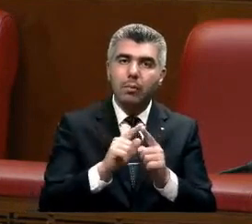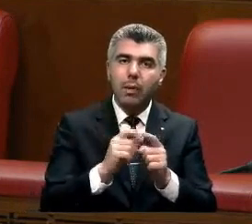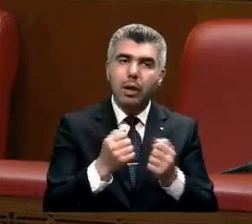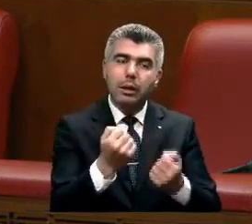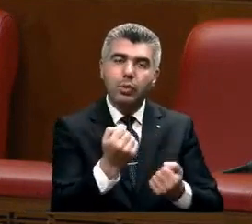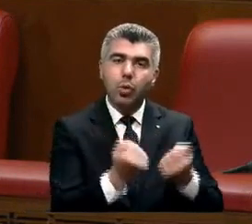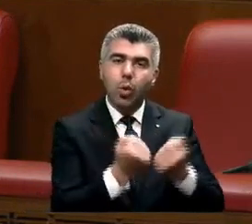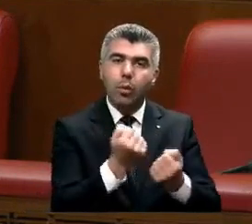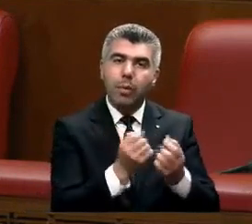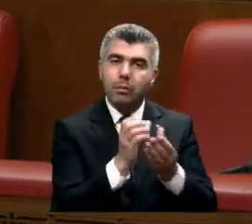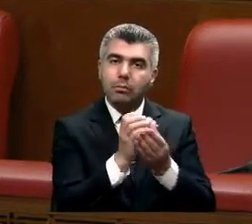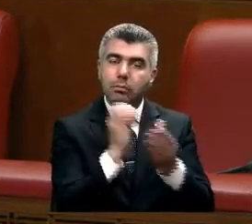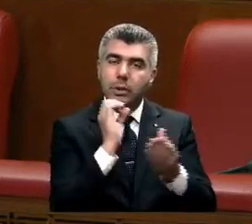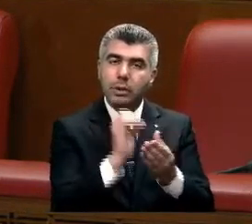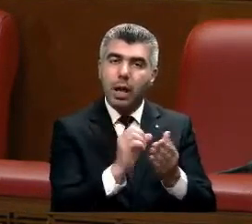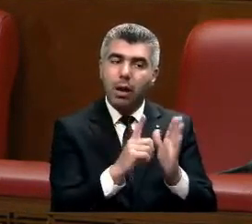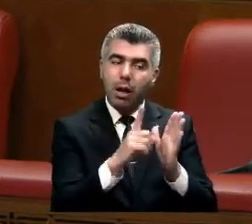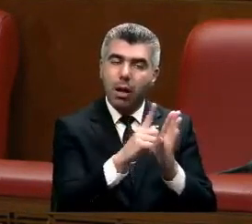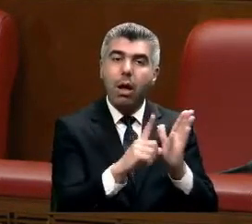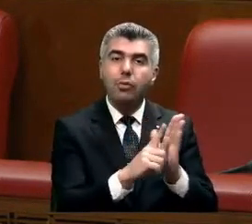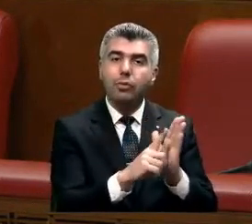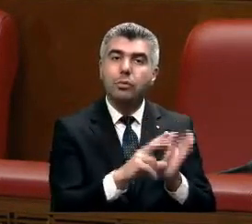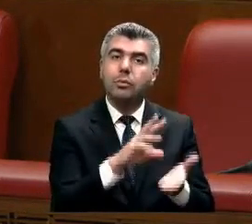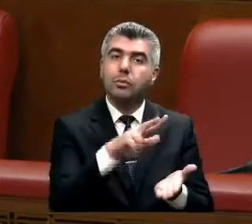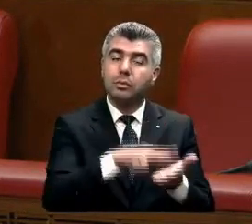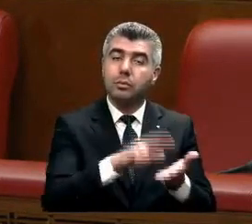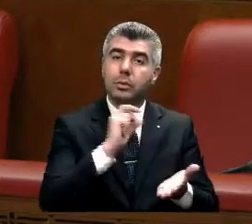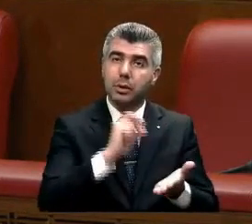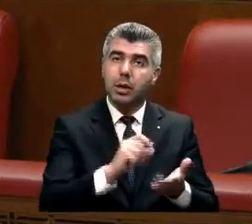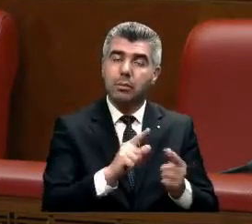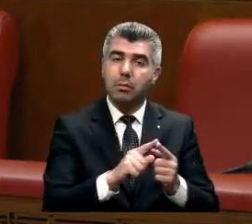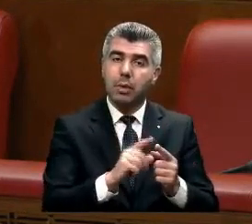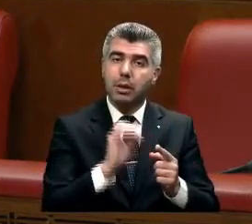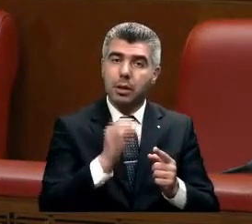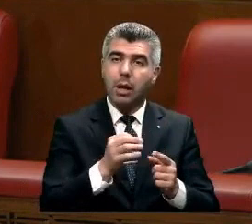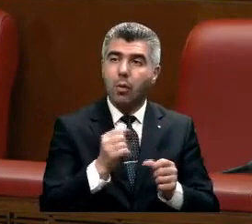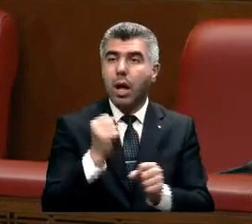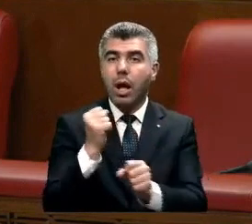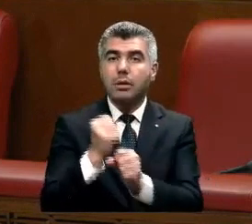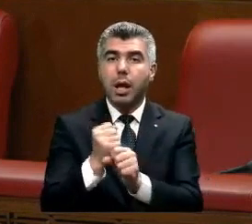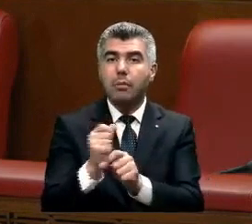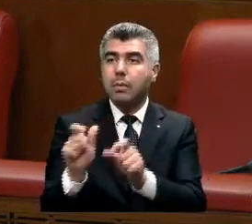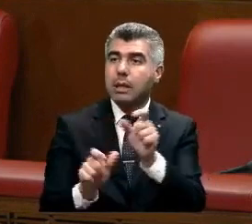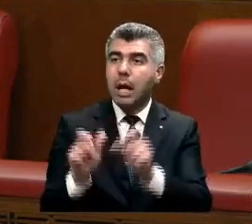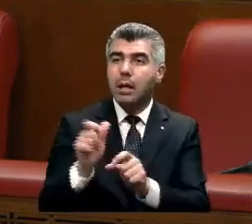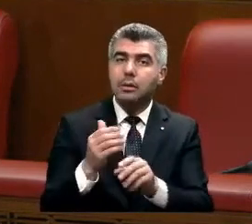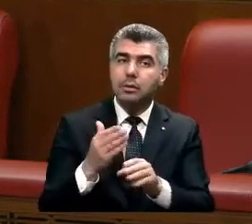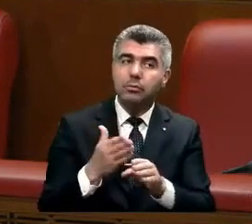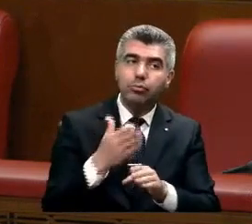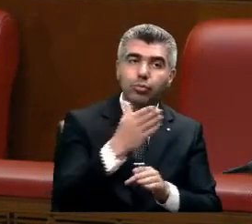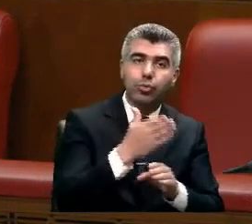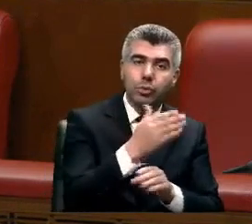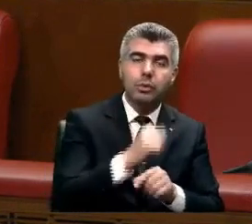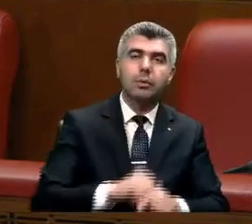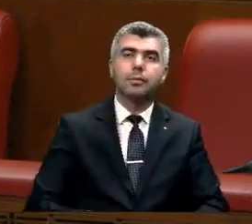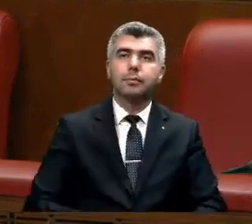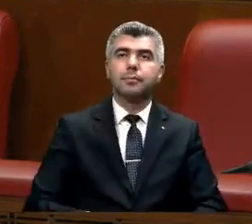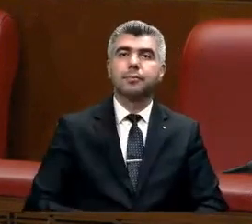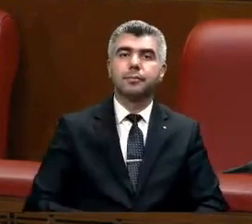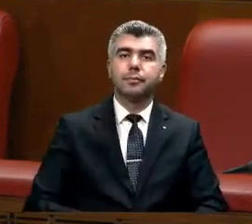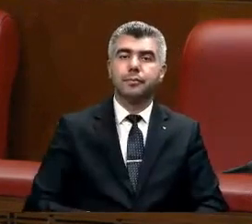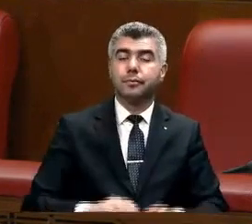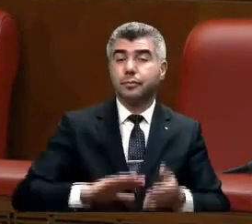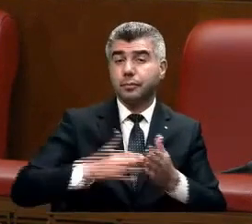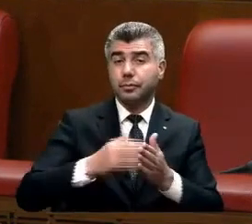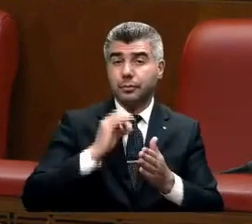الذي هو مؤثر تنظيميا حفاظا على سلامات مستخدمي مستخدمهم وبالنظر للبعد